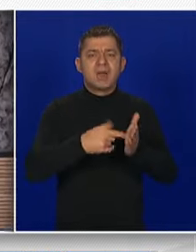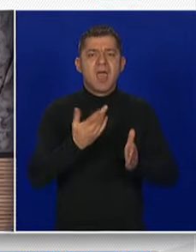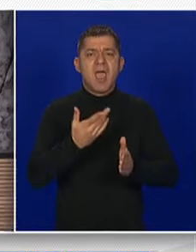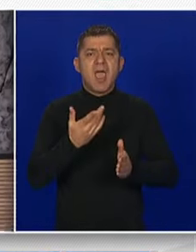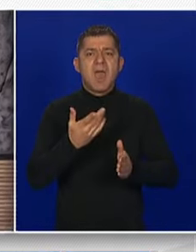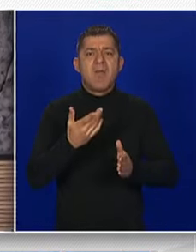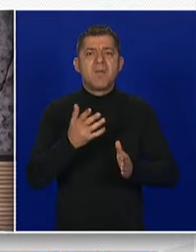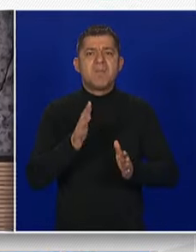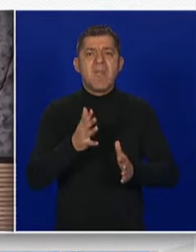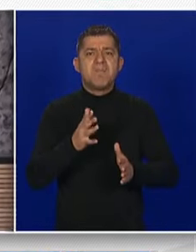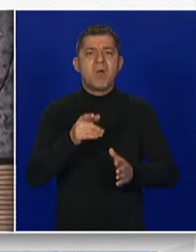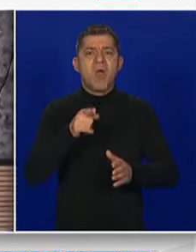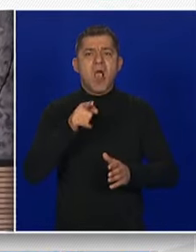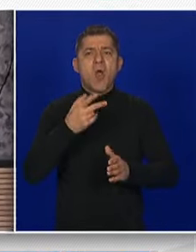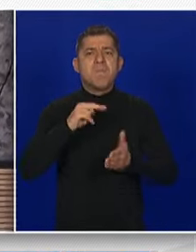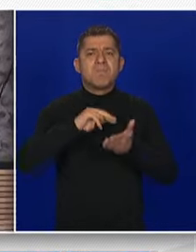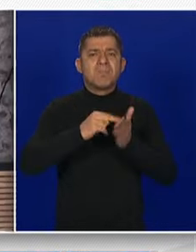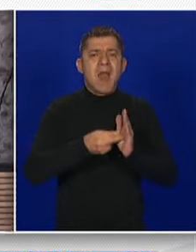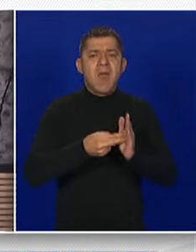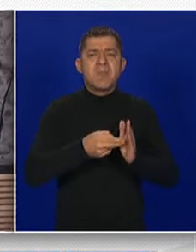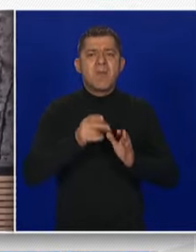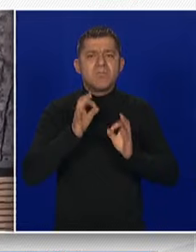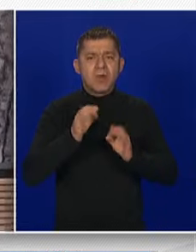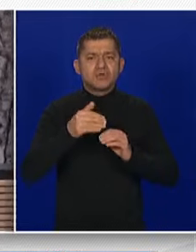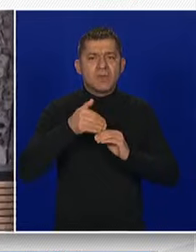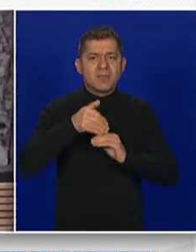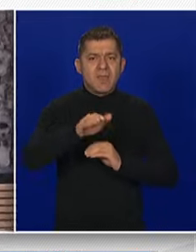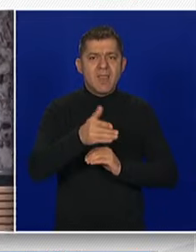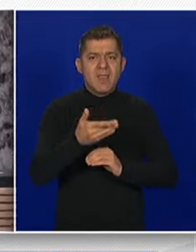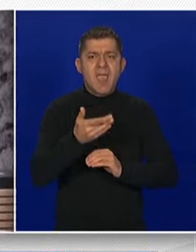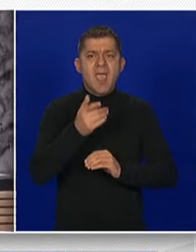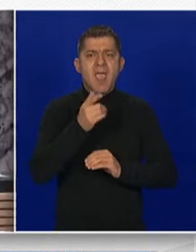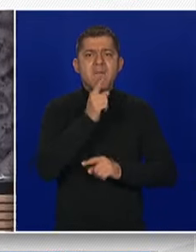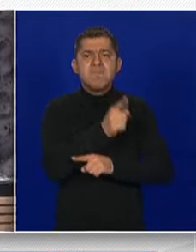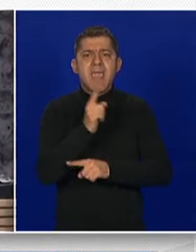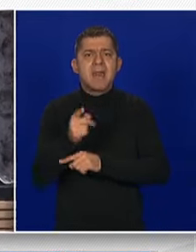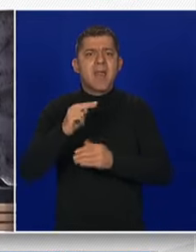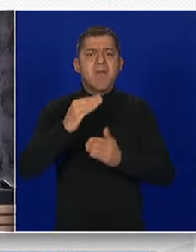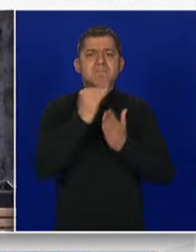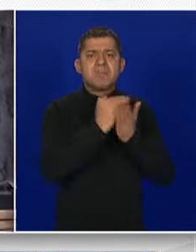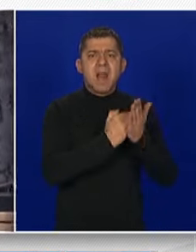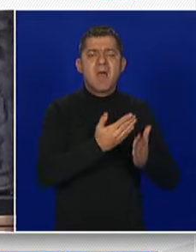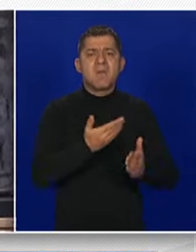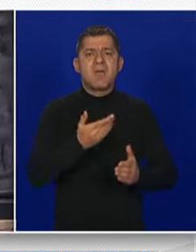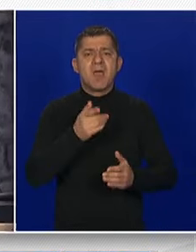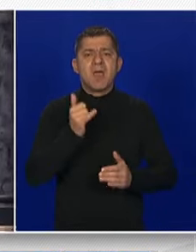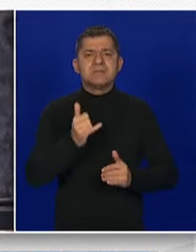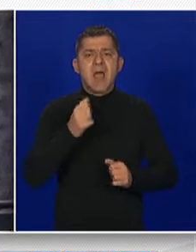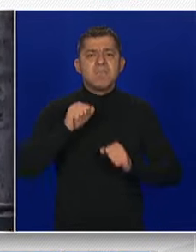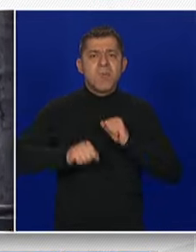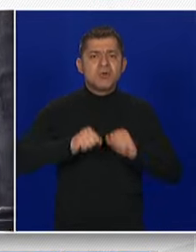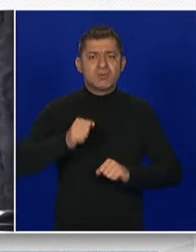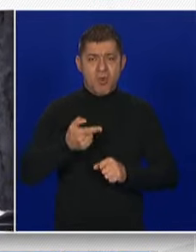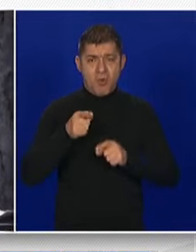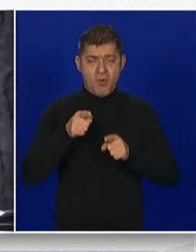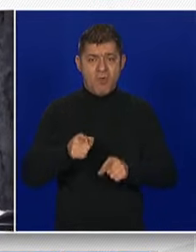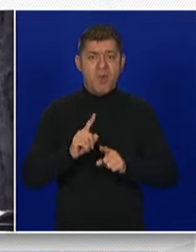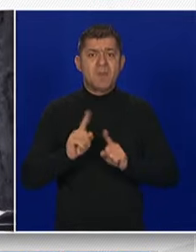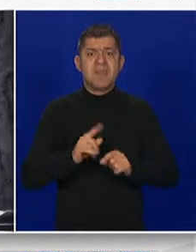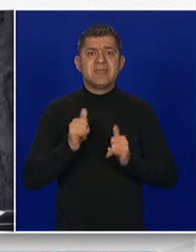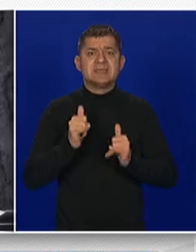ga nećemo uvoditi, ali koji je plan za daljnje uvođenje mjera ili za daljnje postupke, dakle ovo nije